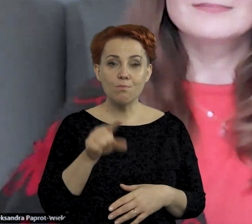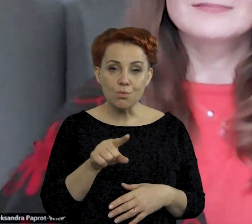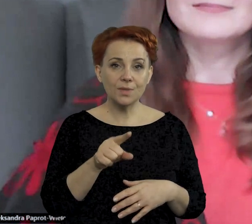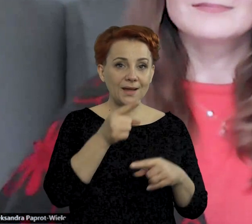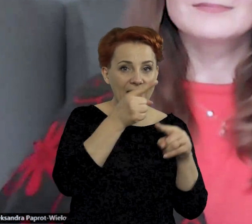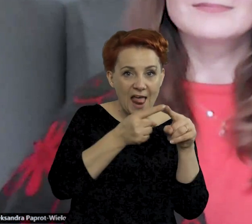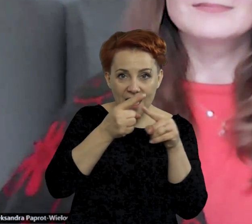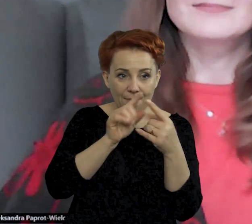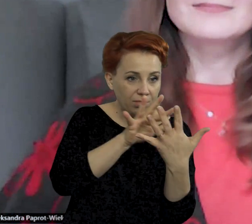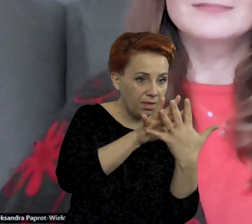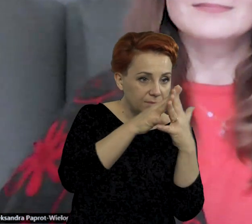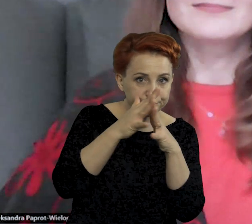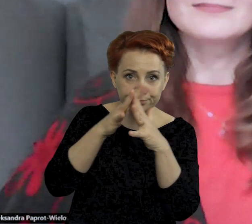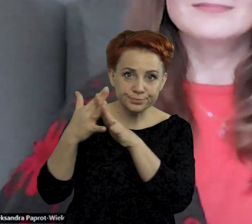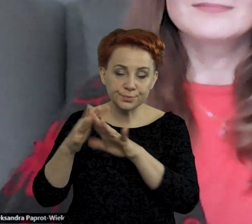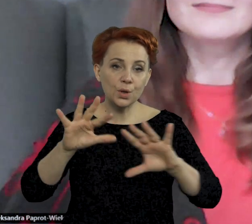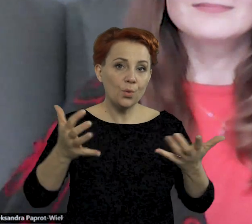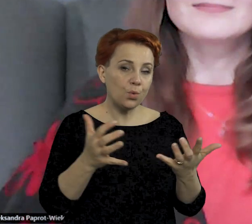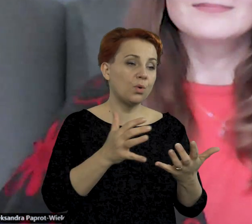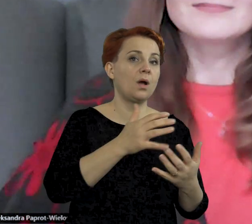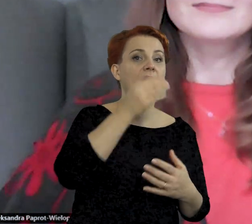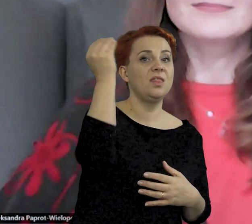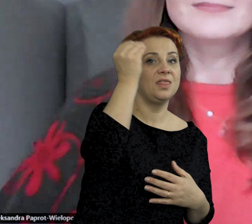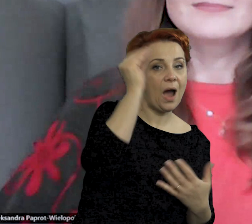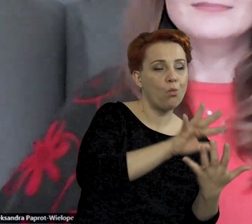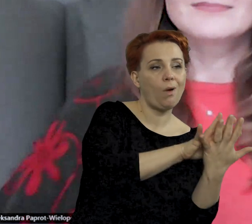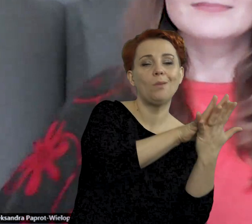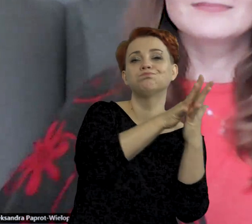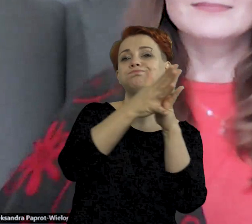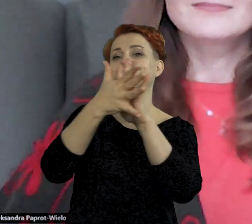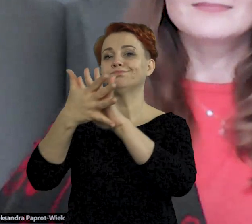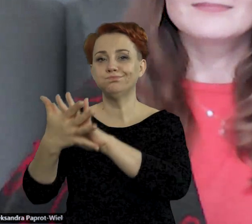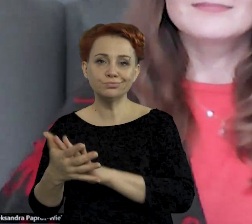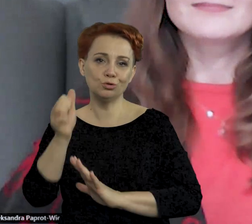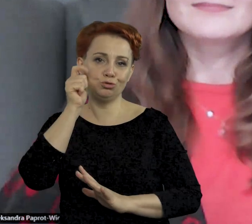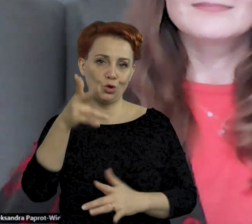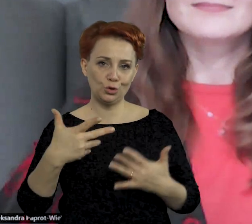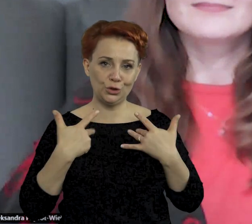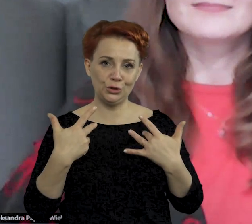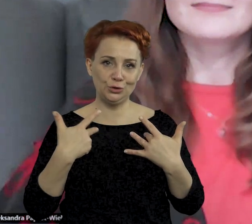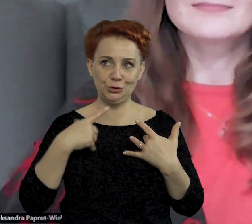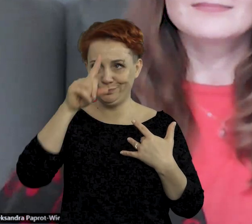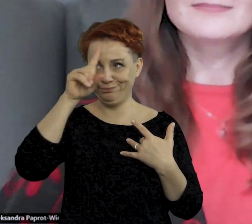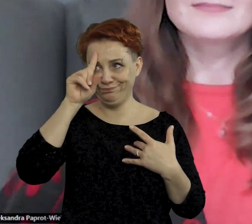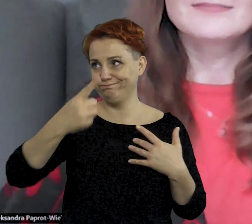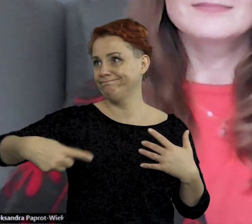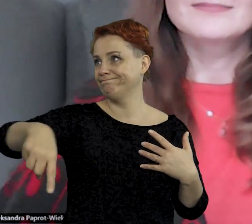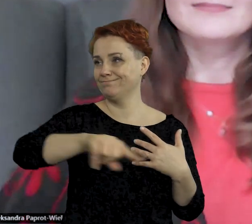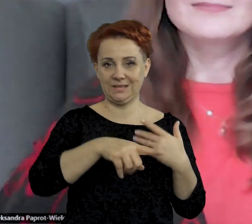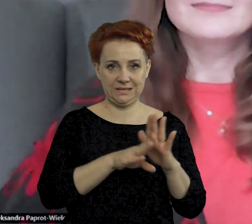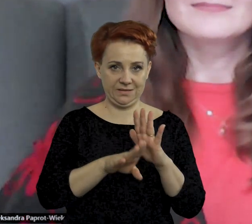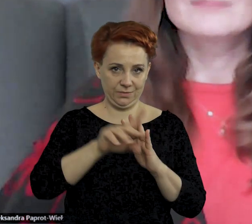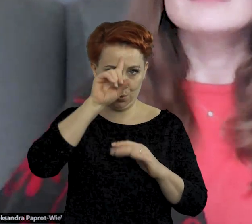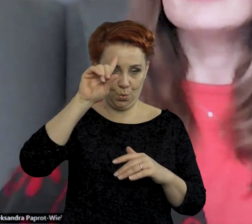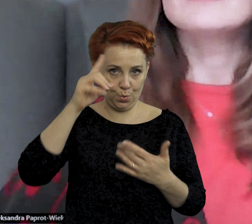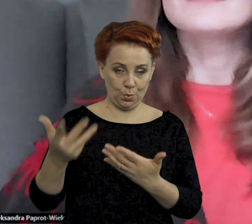od świata akademii do świata codziennego, zwykłych ludzi. I ostatnia rzecz,